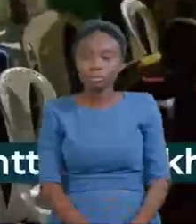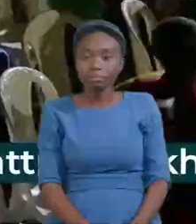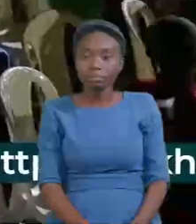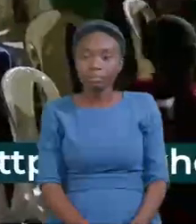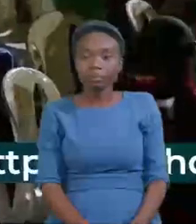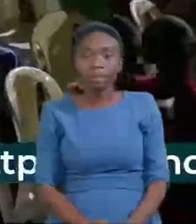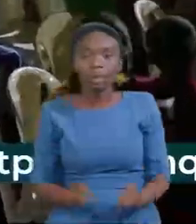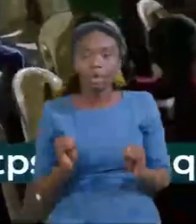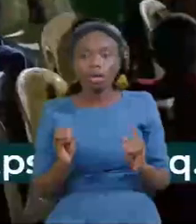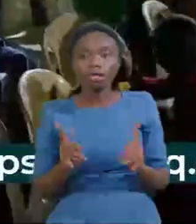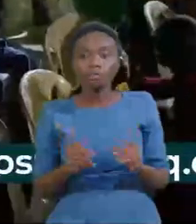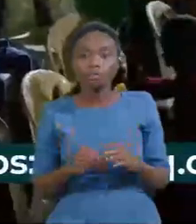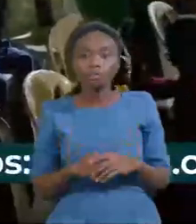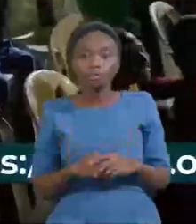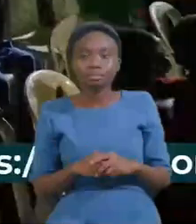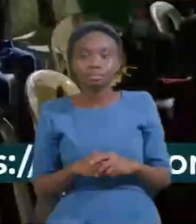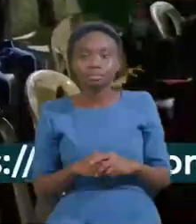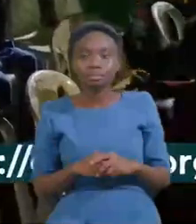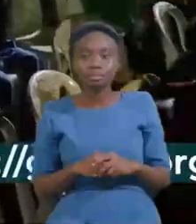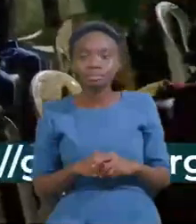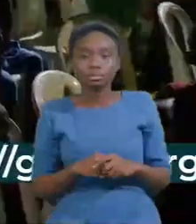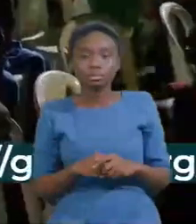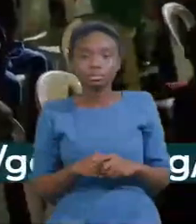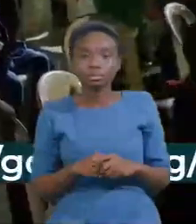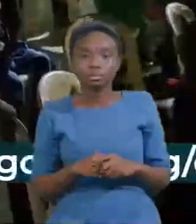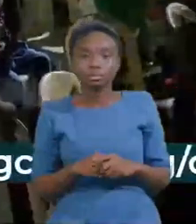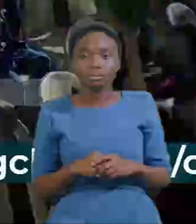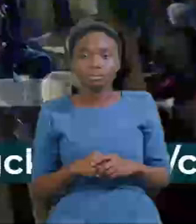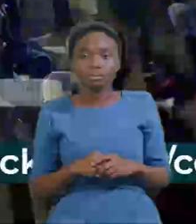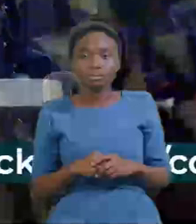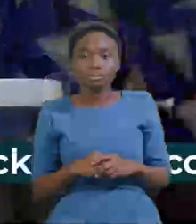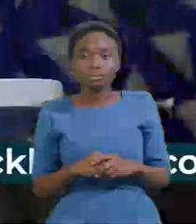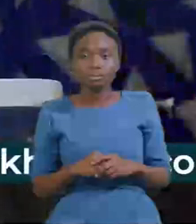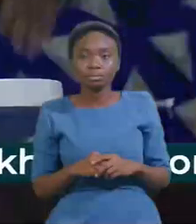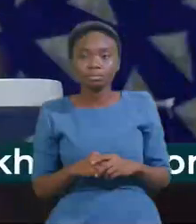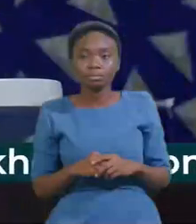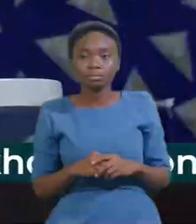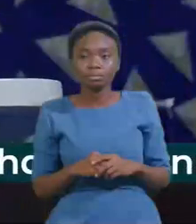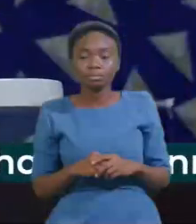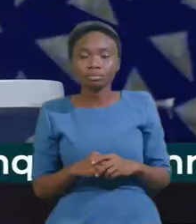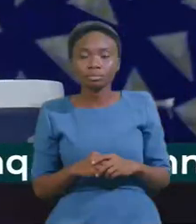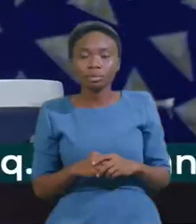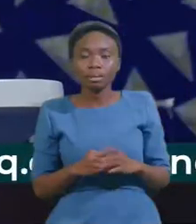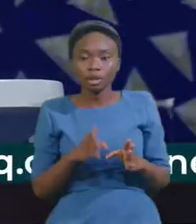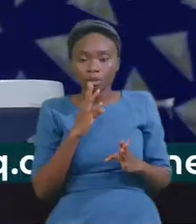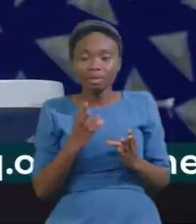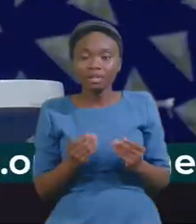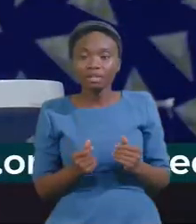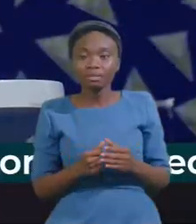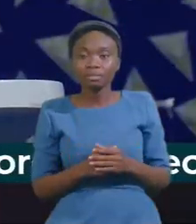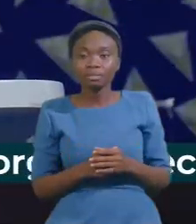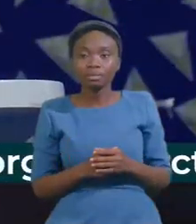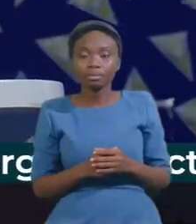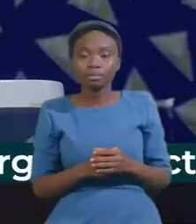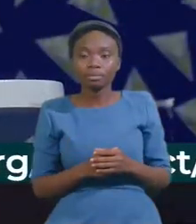Okay, you are done. Okay, vous avez fini. All right, fini. It's remaining the left hand side here. Please do it quickly. On dirait qu'il reste un peu